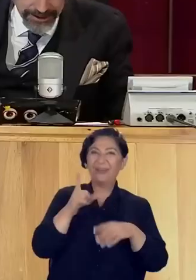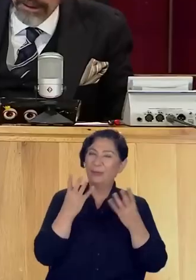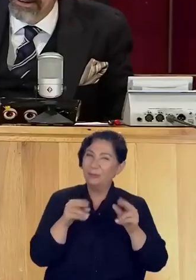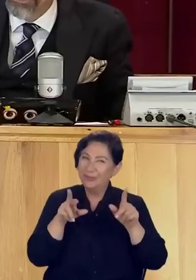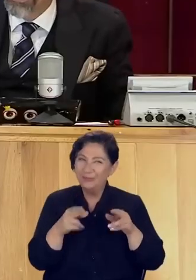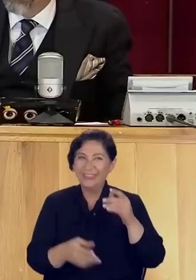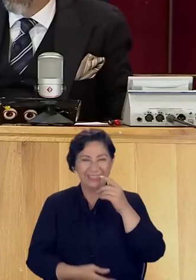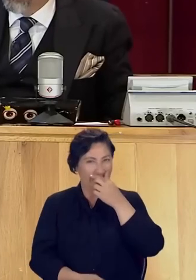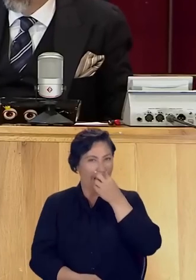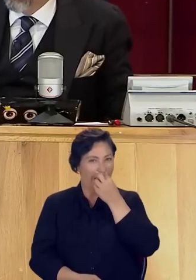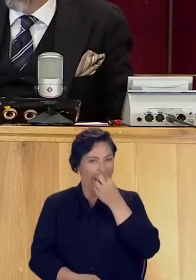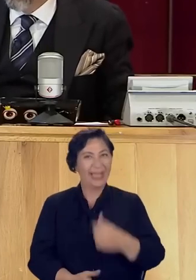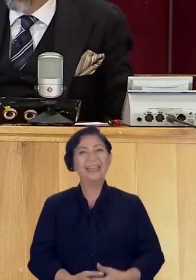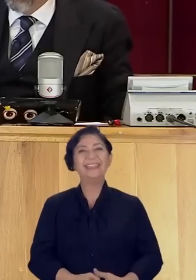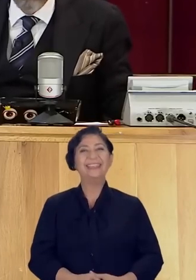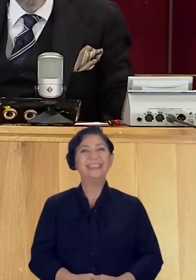şey.